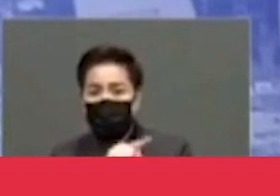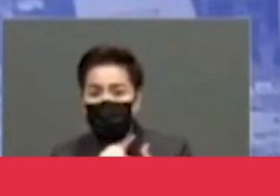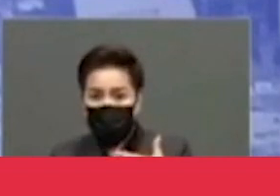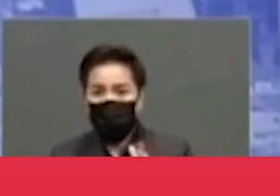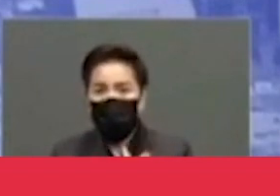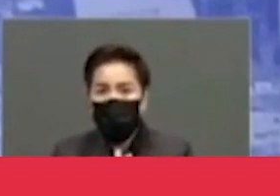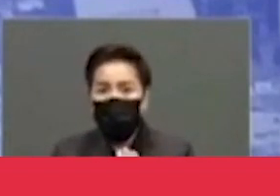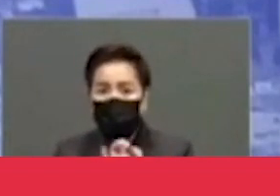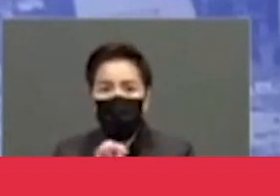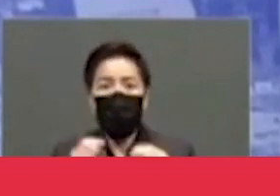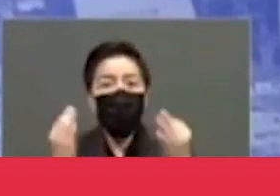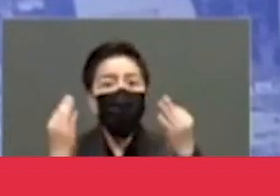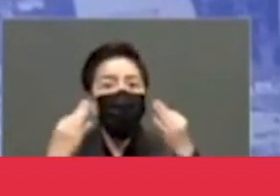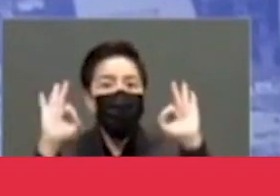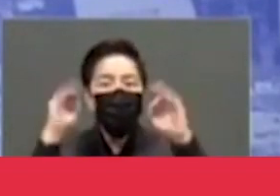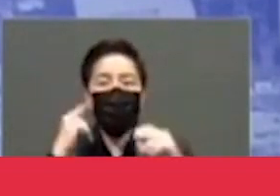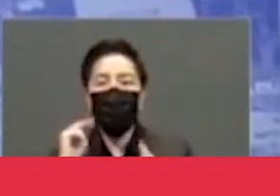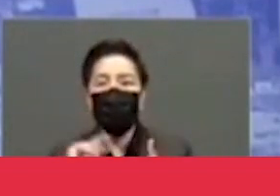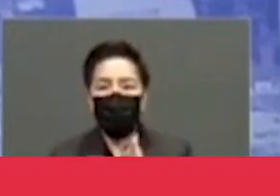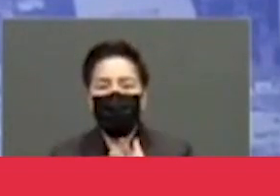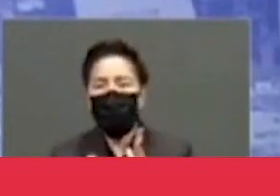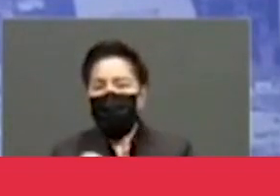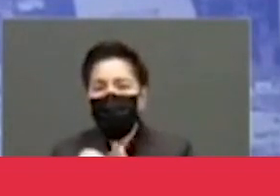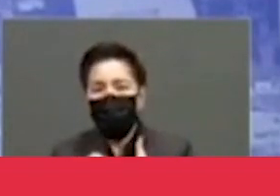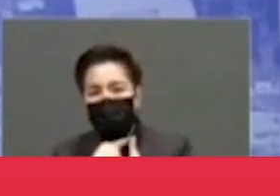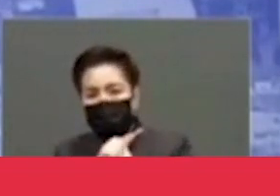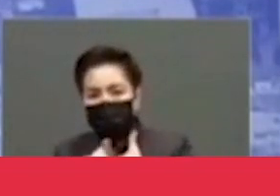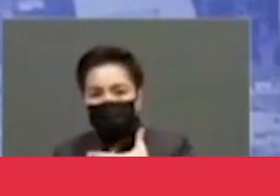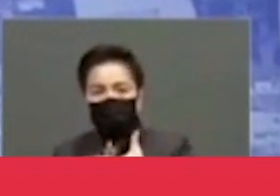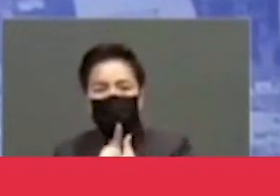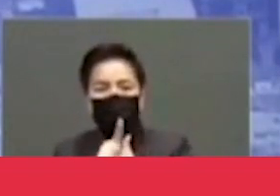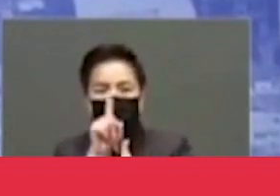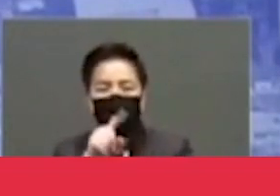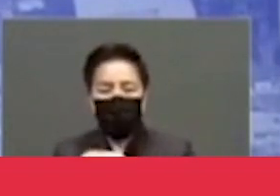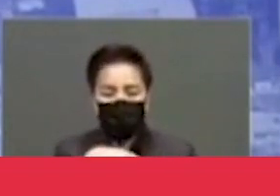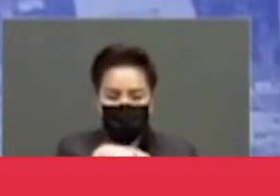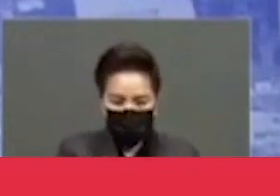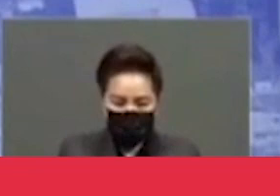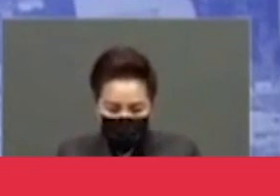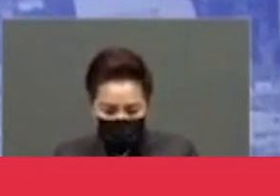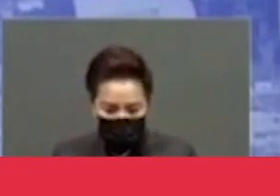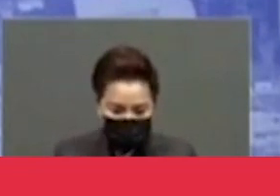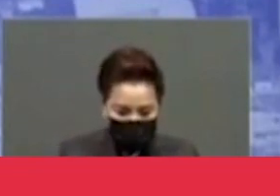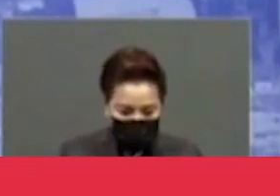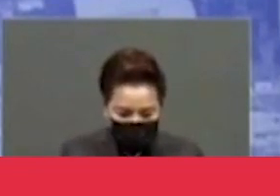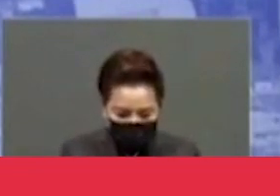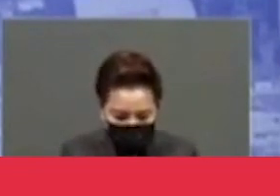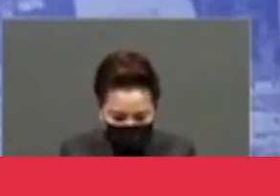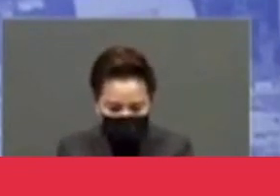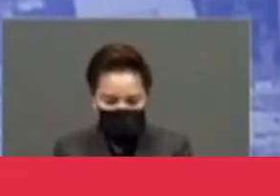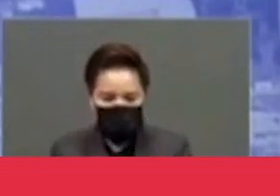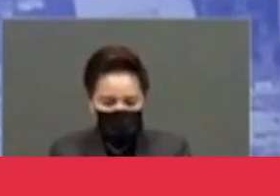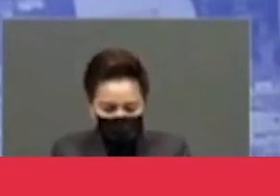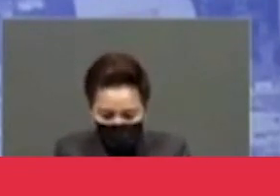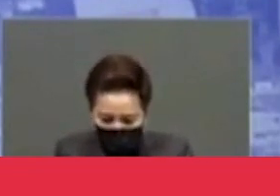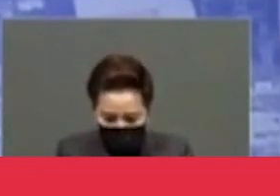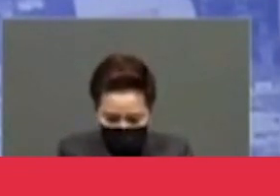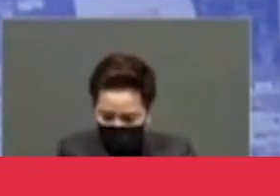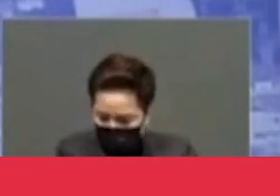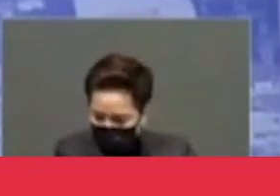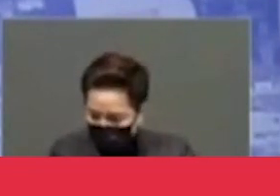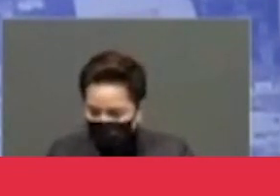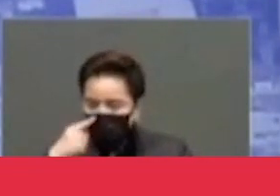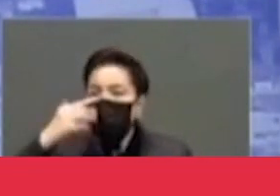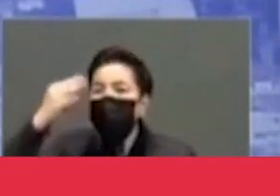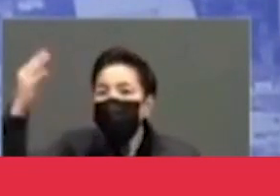ดแพทย์หญิงอภิสมัยศรีรังสรรค์ผู้ช่วยโฆษกศูนย์บริหารสถานการณ์โควิด-19 หรือสบค.กล่าวว่าเกมการเปิดประเทศนายกรั